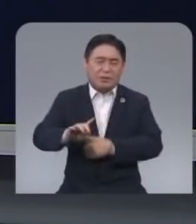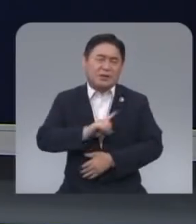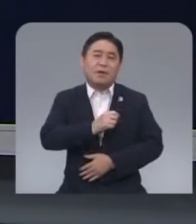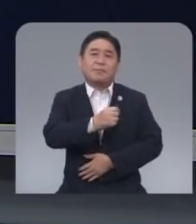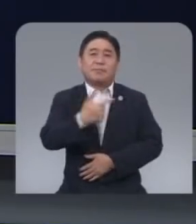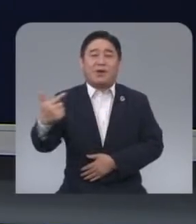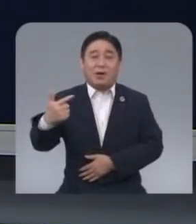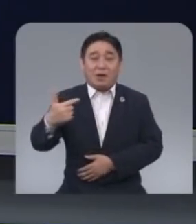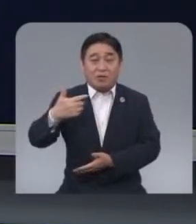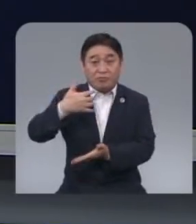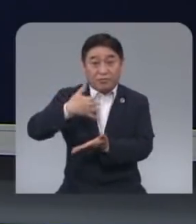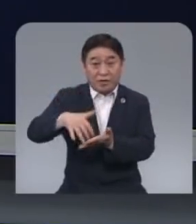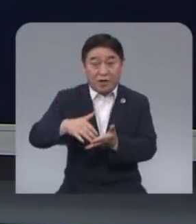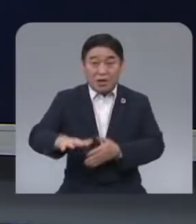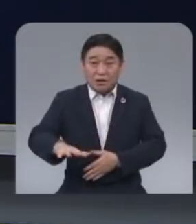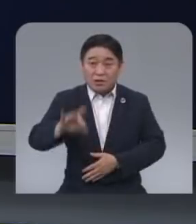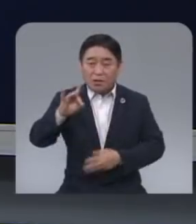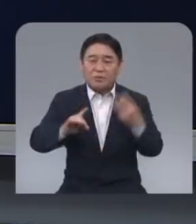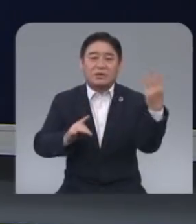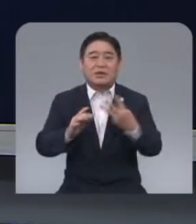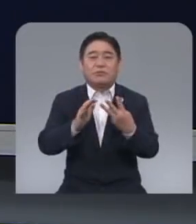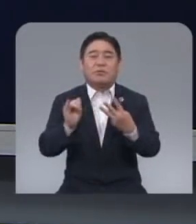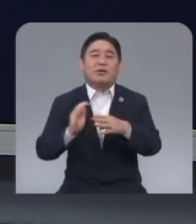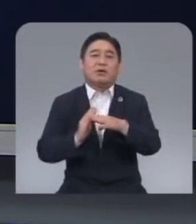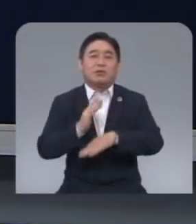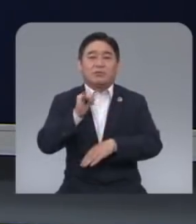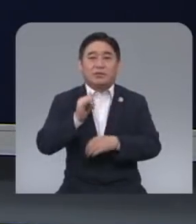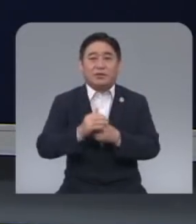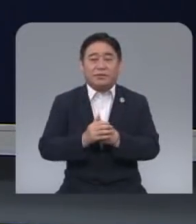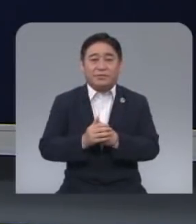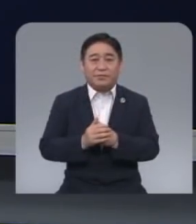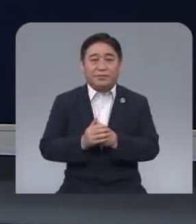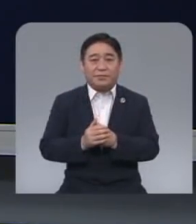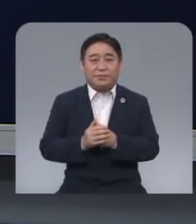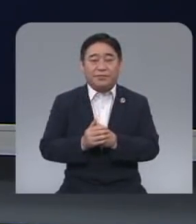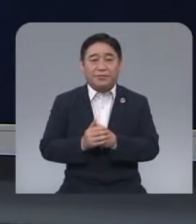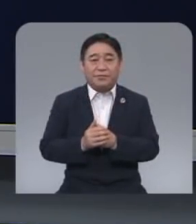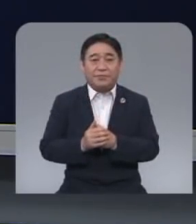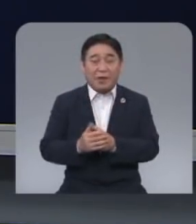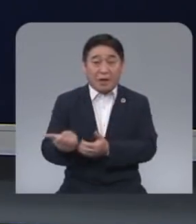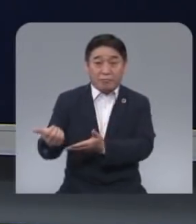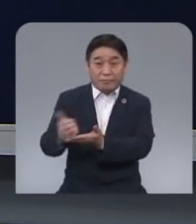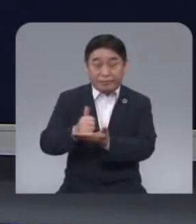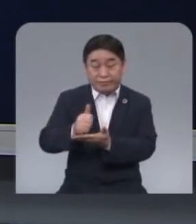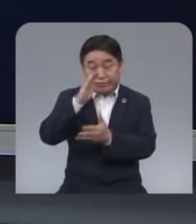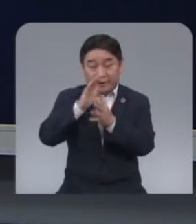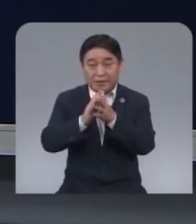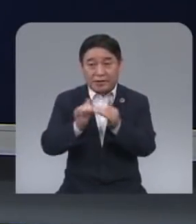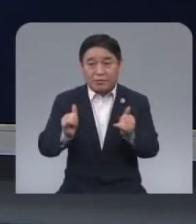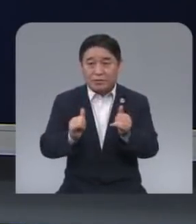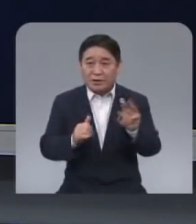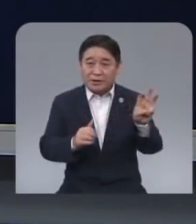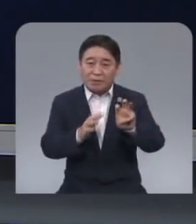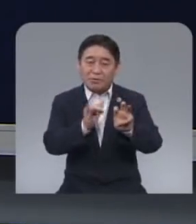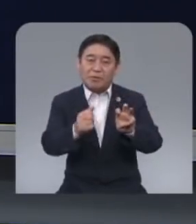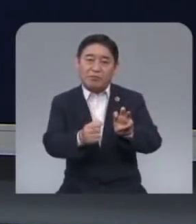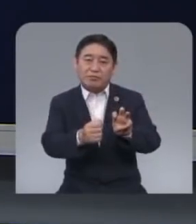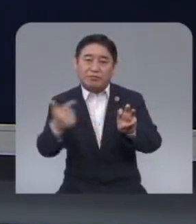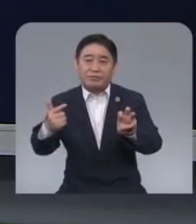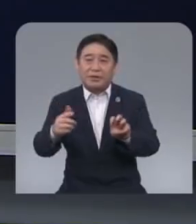많은 확진자가 나왔고 처음으로 3,000명대 확진자를 기록했습니다. 위중증 환자도 하루 사이에 30명